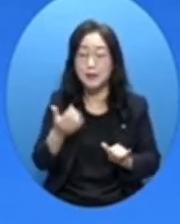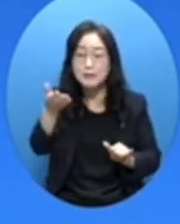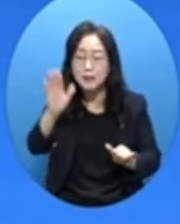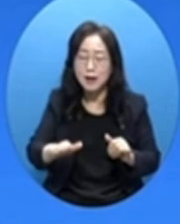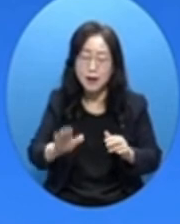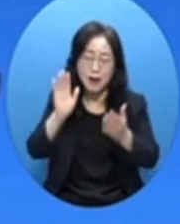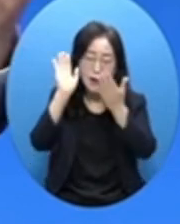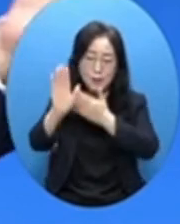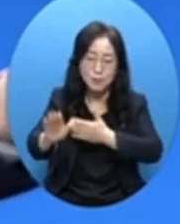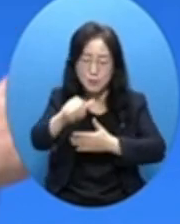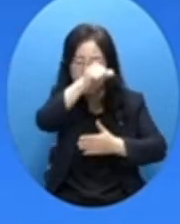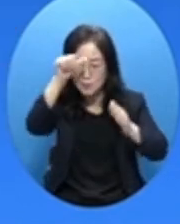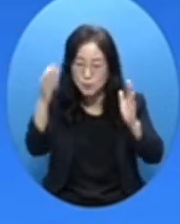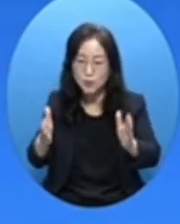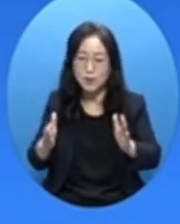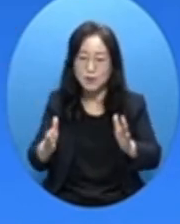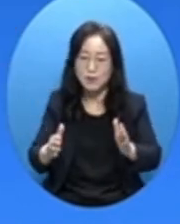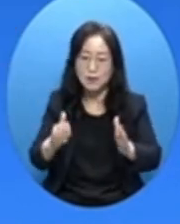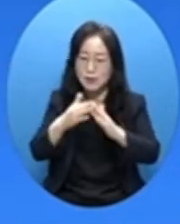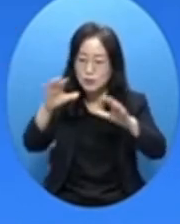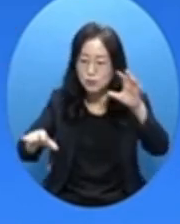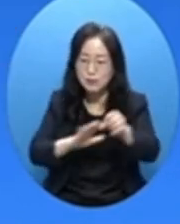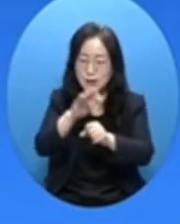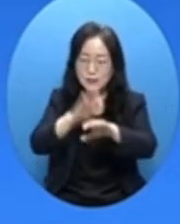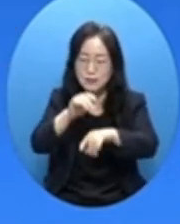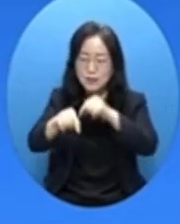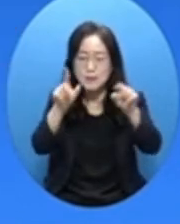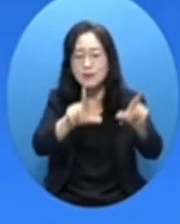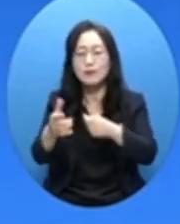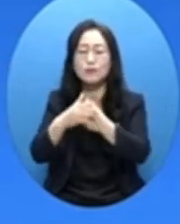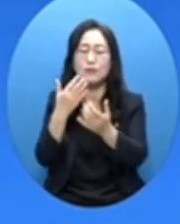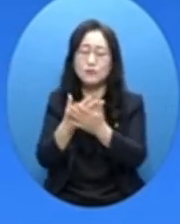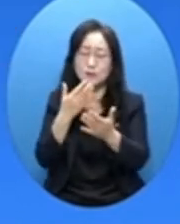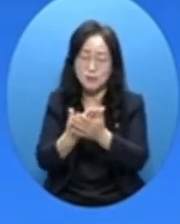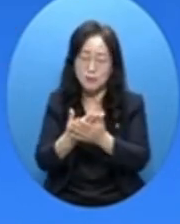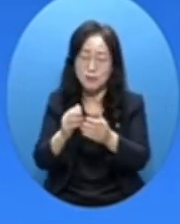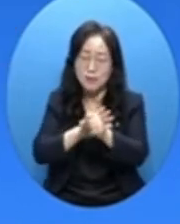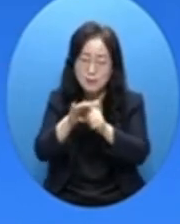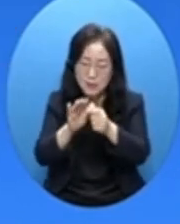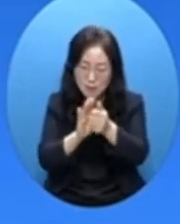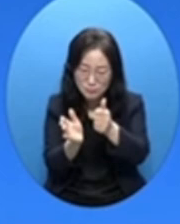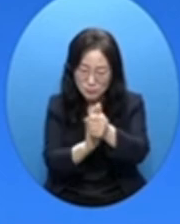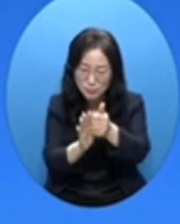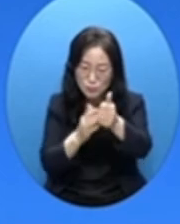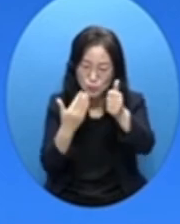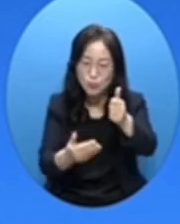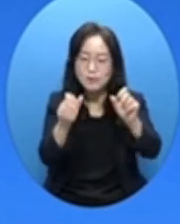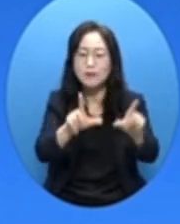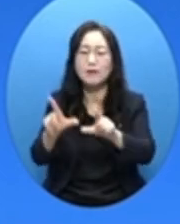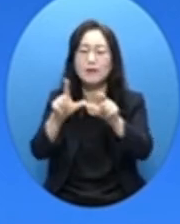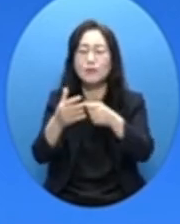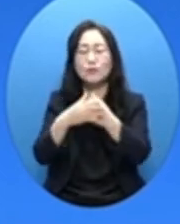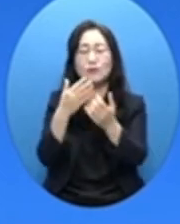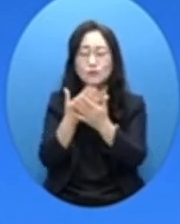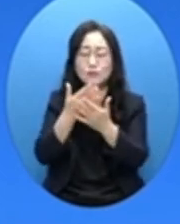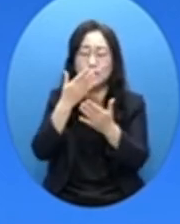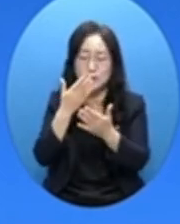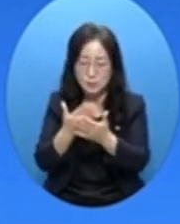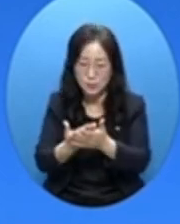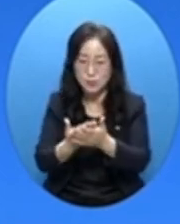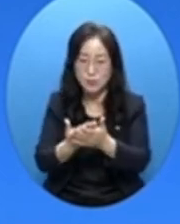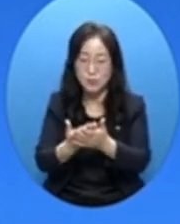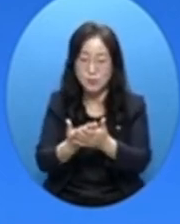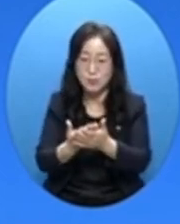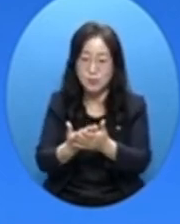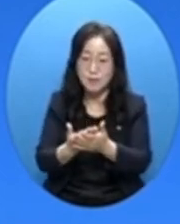여생 우리 이웃에게 사랑을 실천하며 살게 하여 주옵소서. 사랑으로 섬기며 살게 하여 주옵소서. 그때 주님이